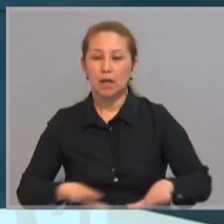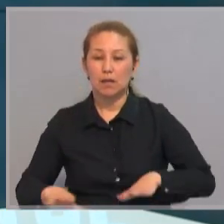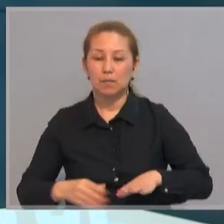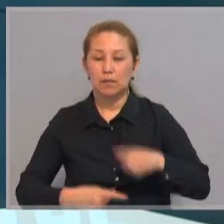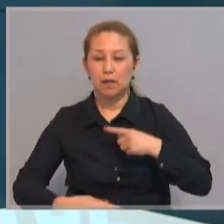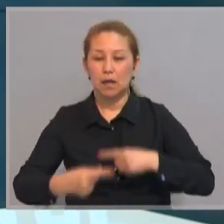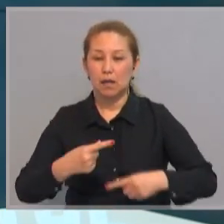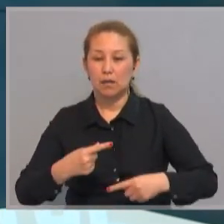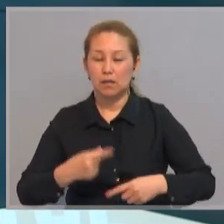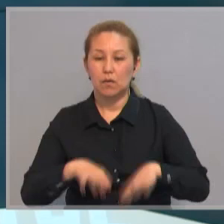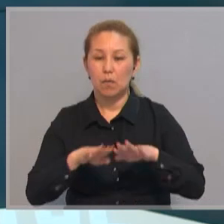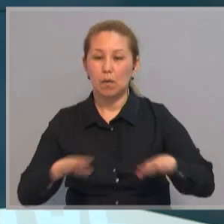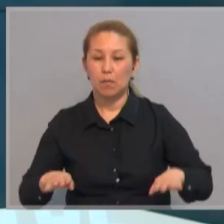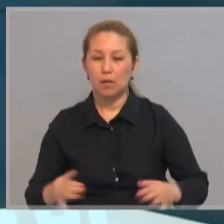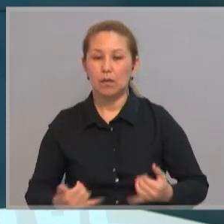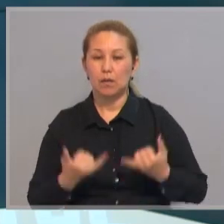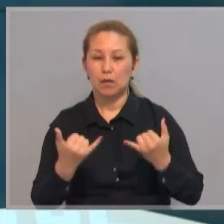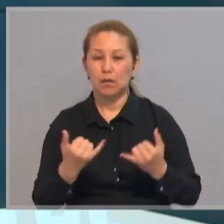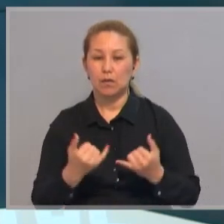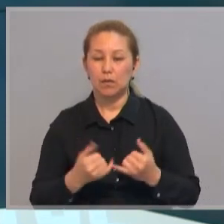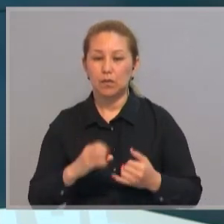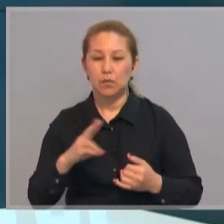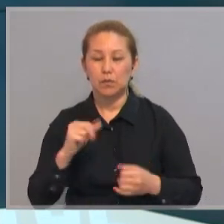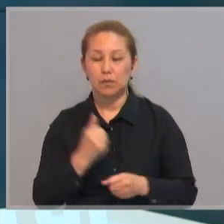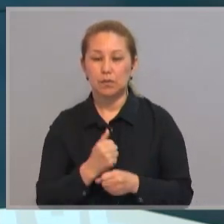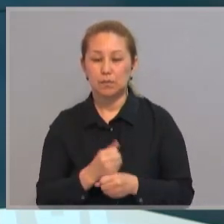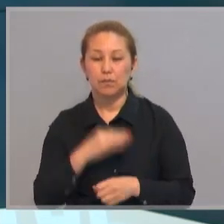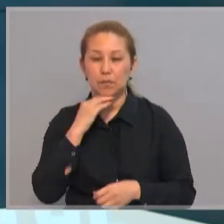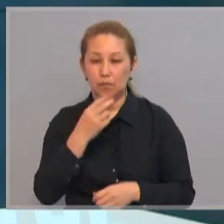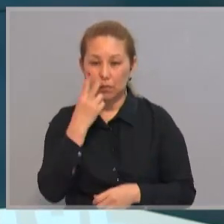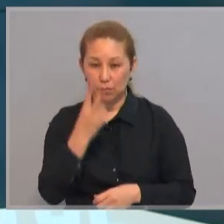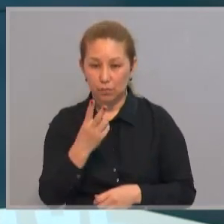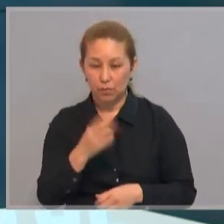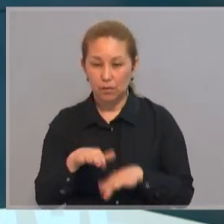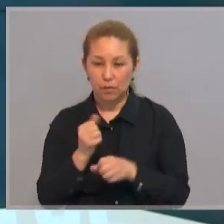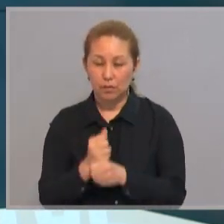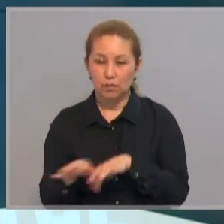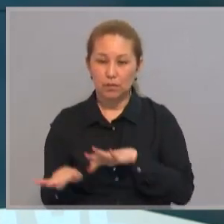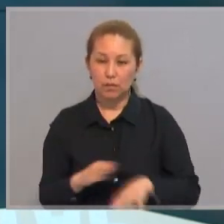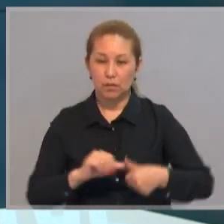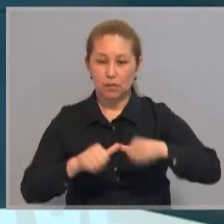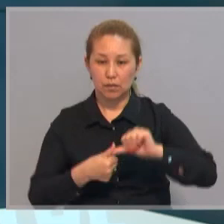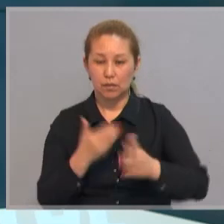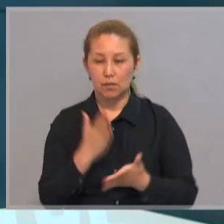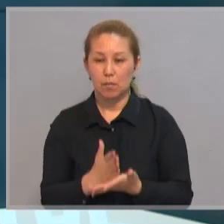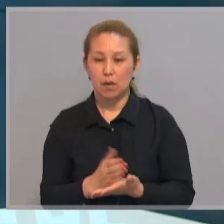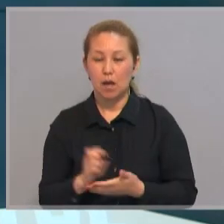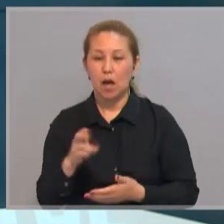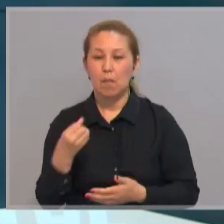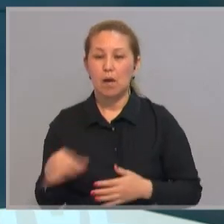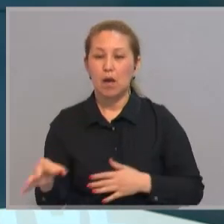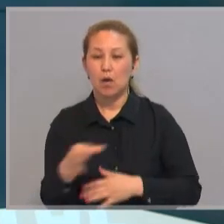алу. Сондай-ақ балалар арасында орын алатын суицидтің себептерін анықтау бойынша іс-шаралар жалғасын табуда. Абай